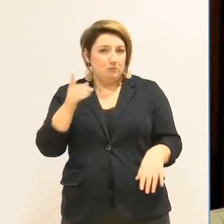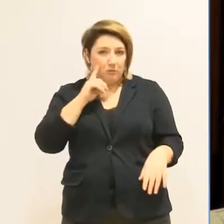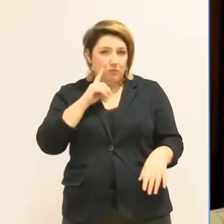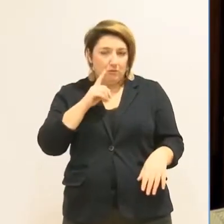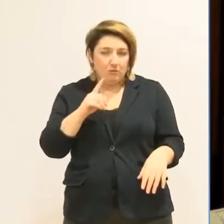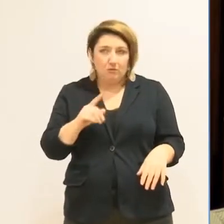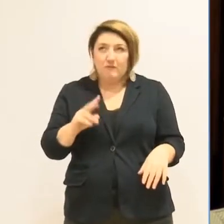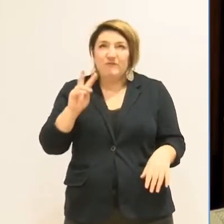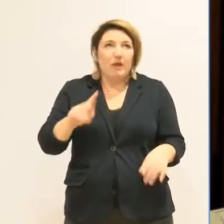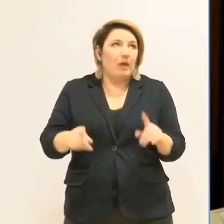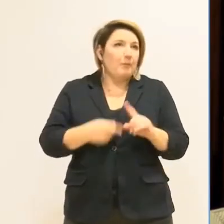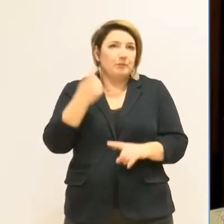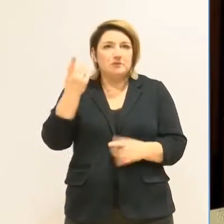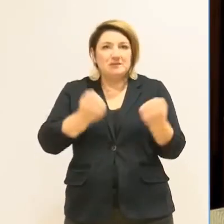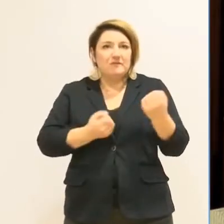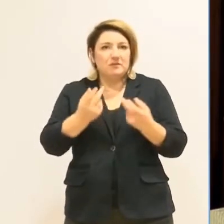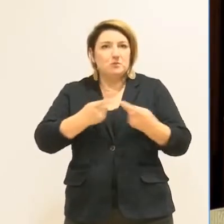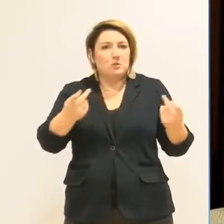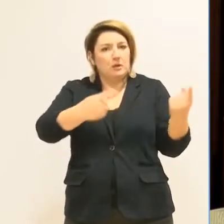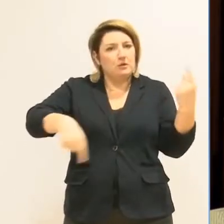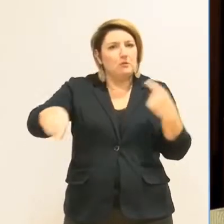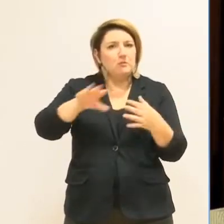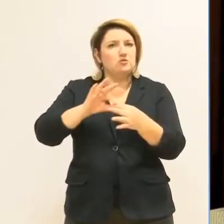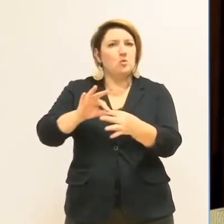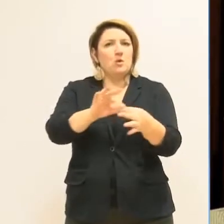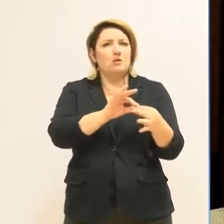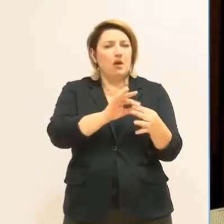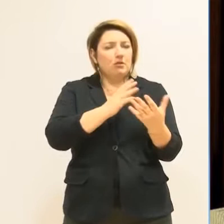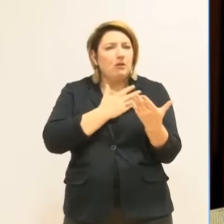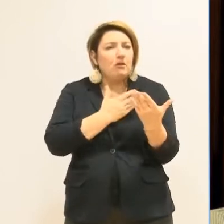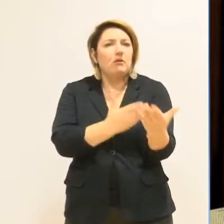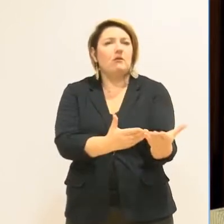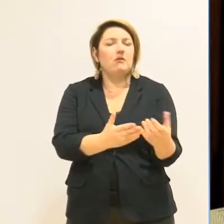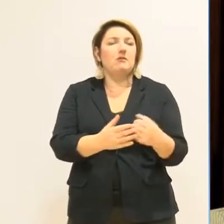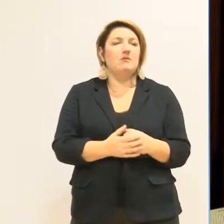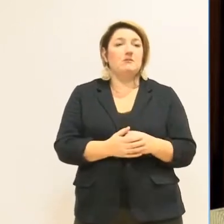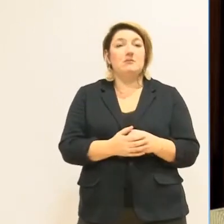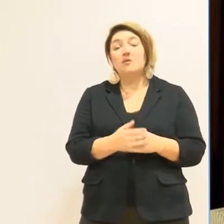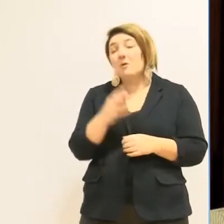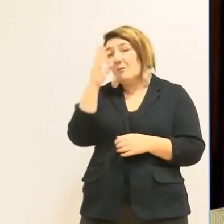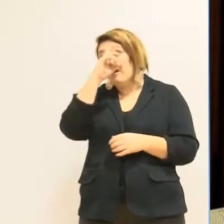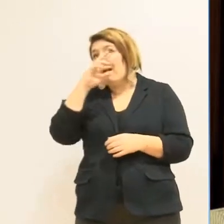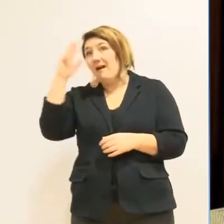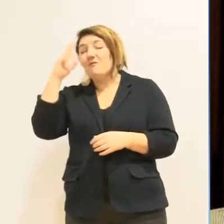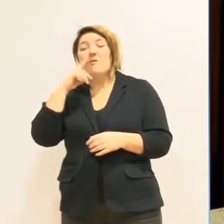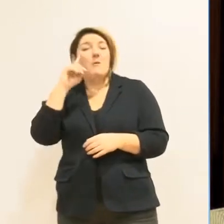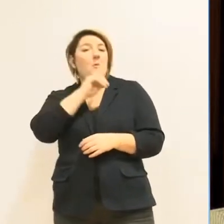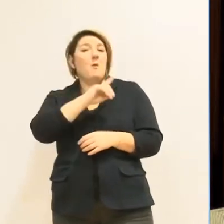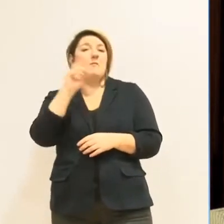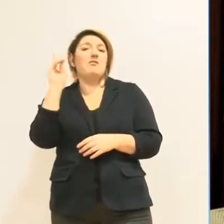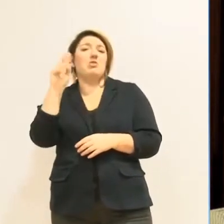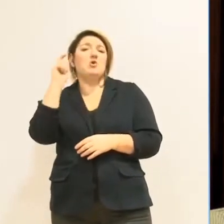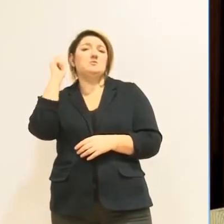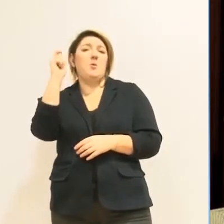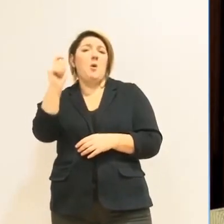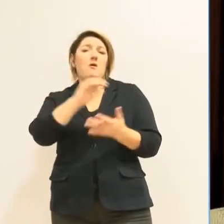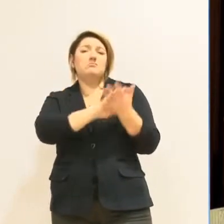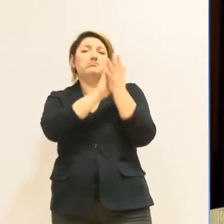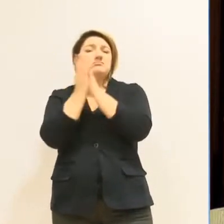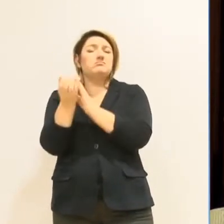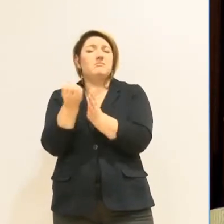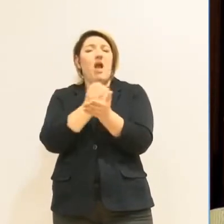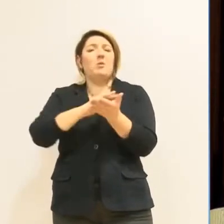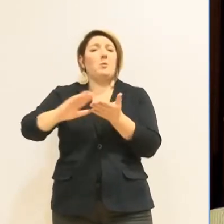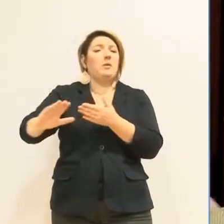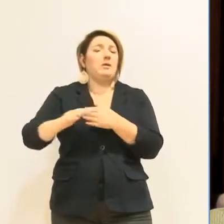solidarité, à rêver que vous engagiez résolument vers la gratuité des transports. Quoi de plus symbolique du